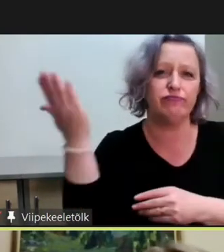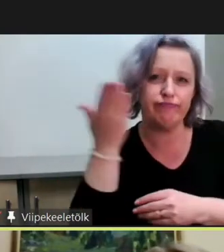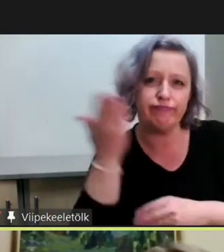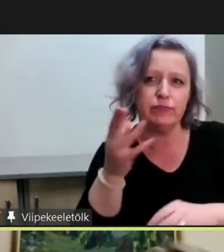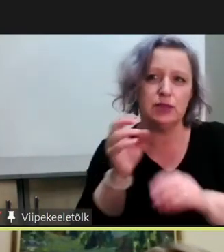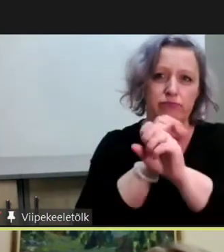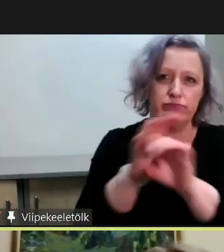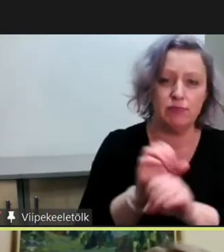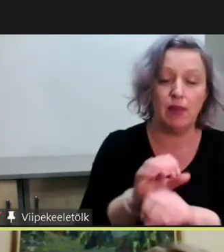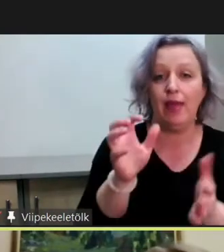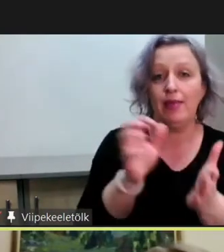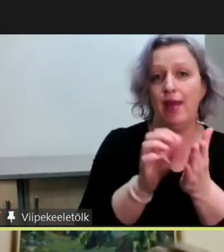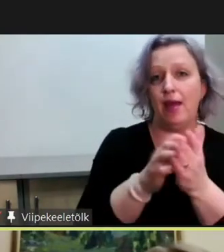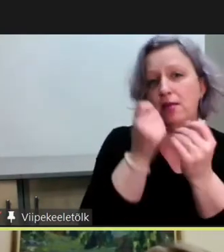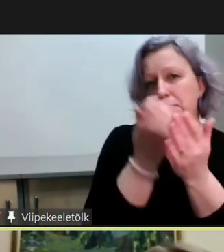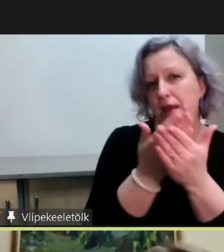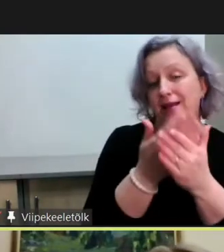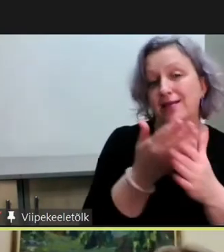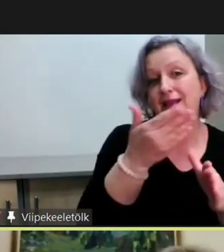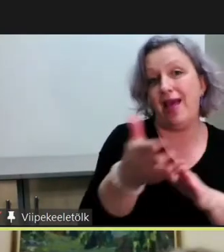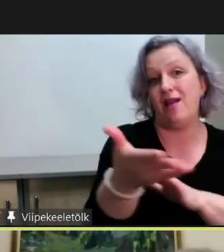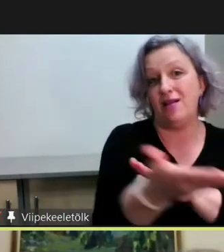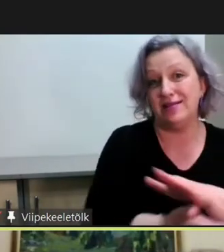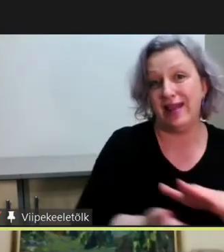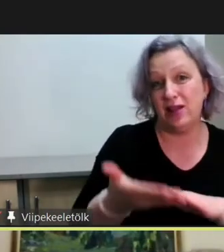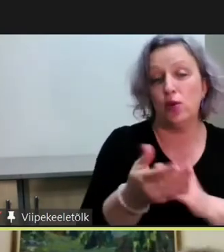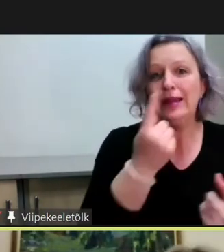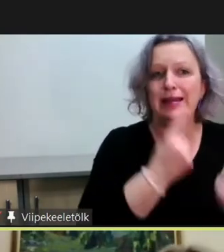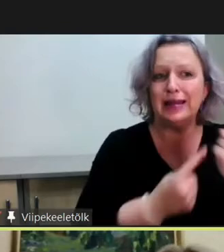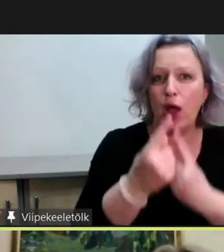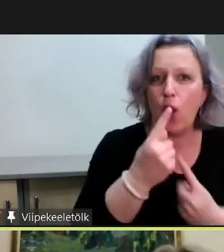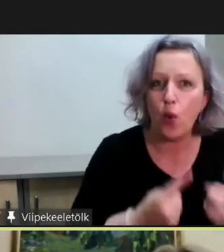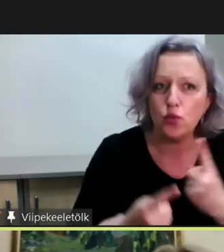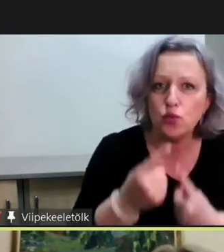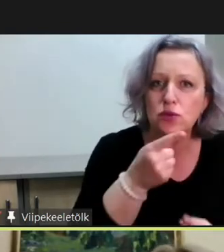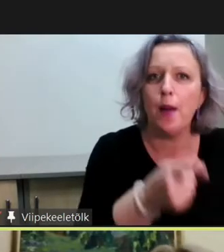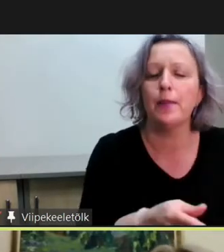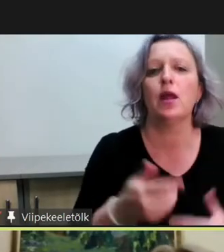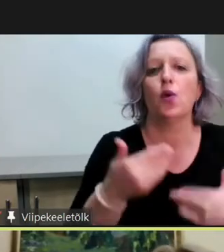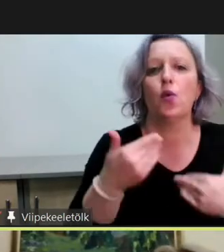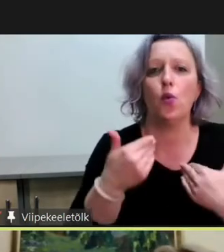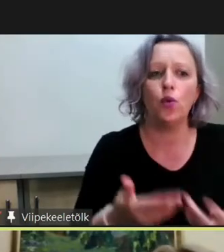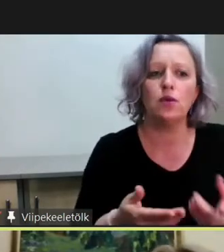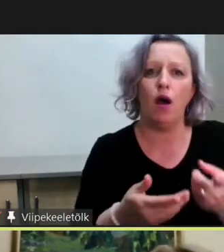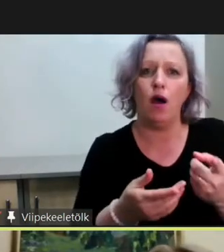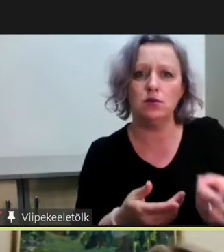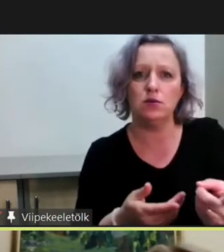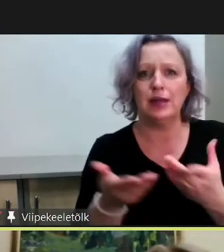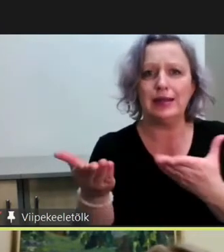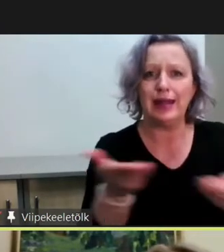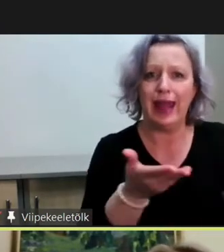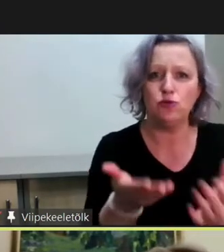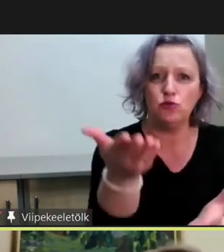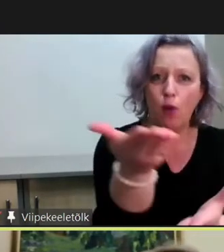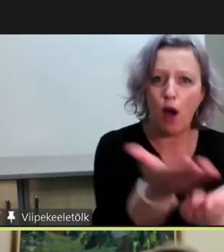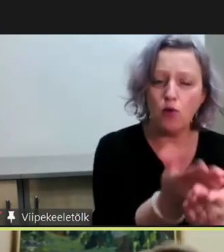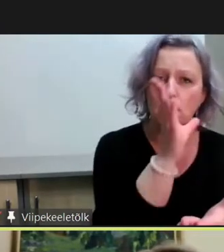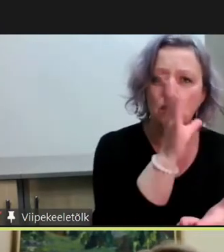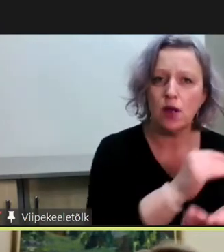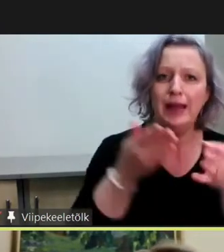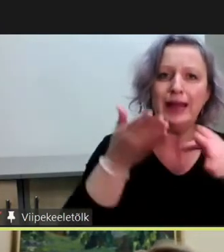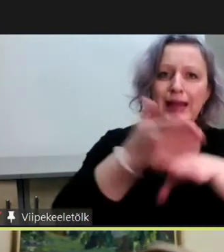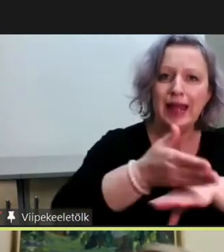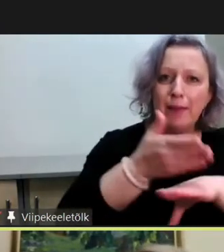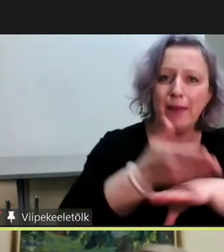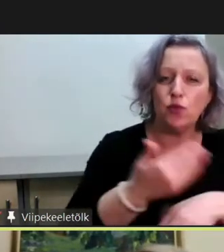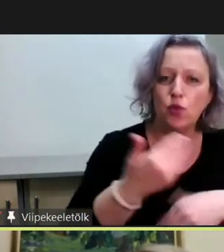näiteks erasektori nõustamist, kuidas mingit teenust pakkuda ligipääsetavalt